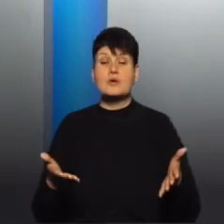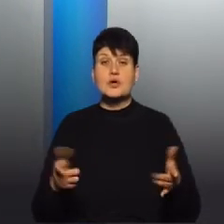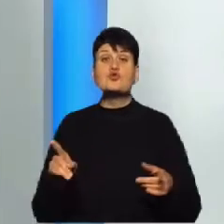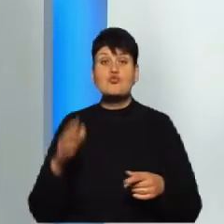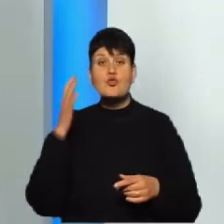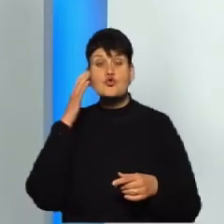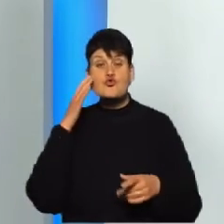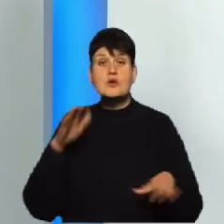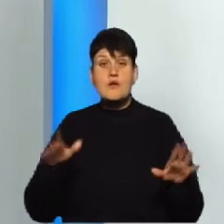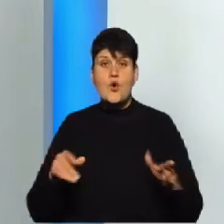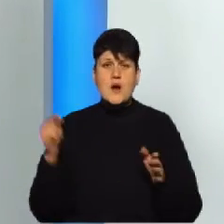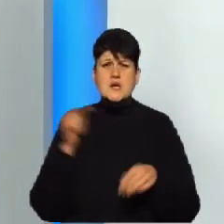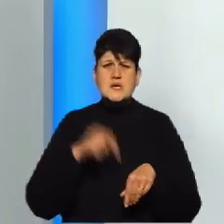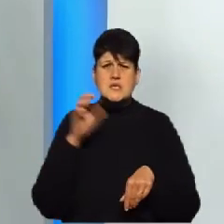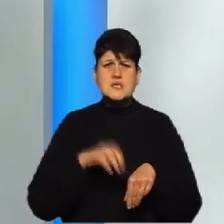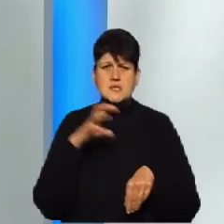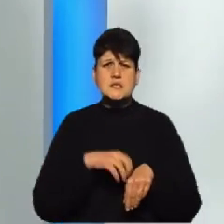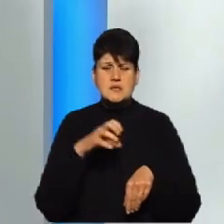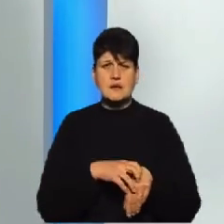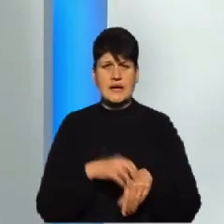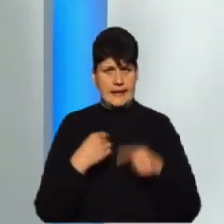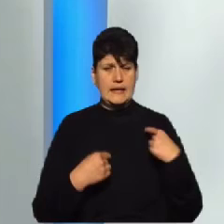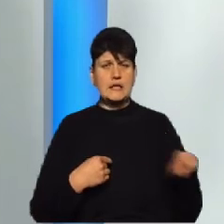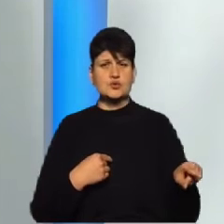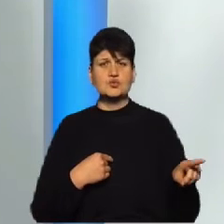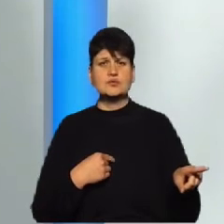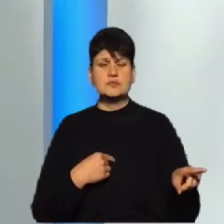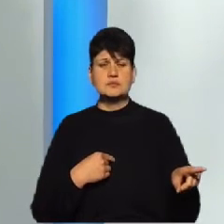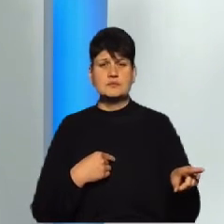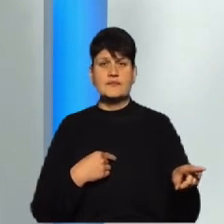закльовують, наприклад, іншого? Розумієте? Тобто це зашито